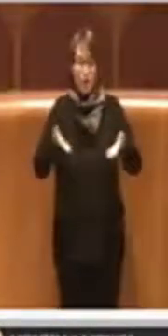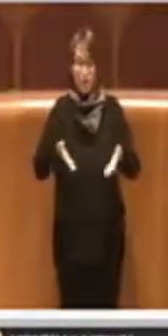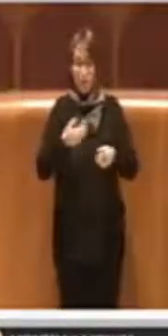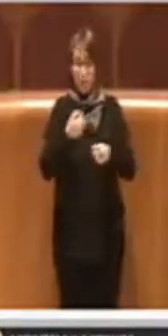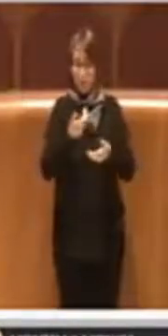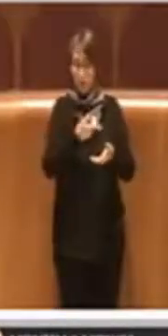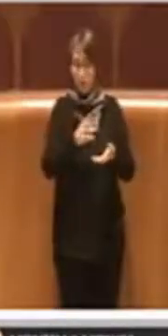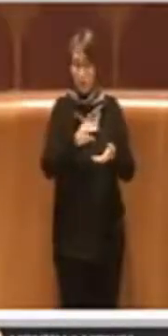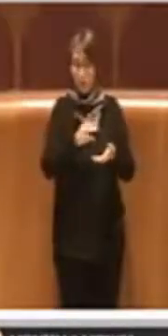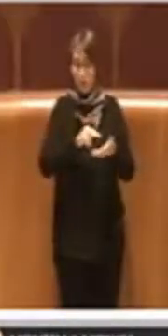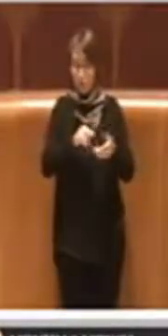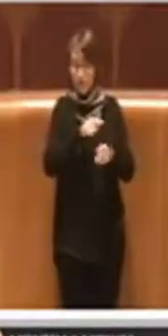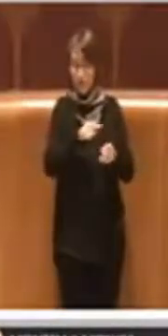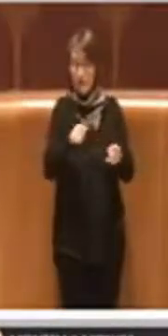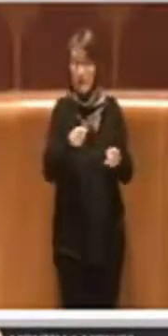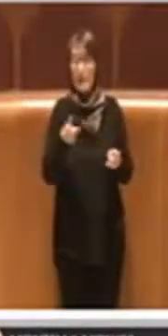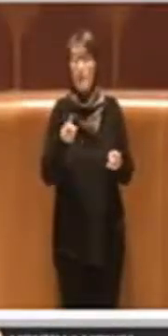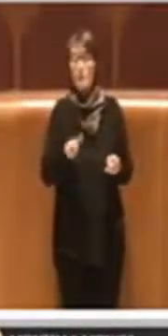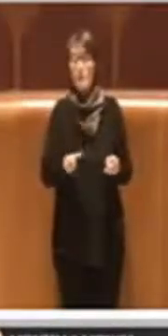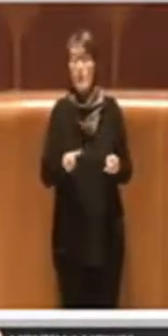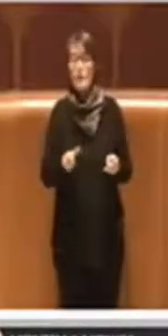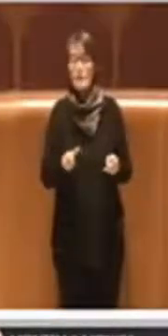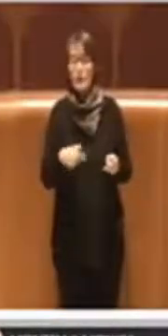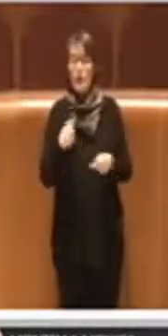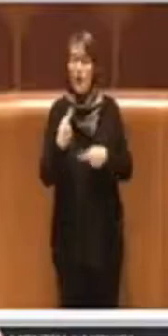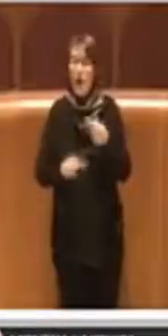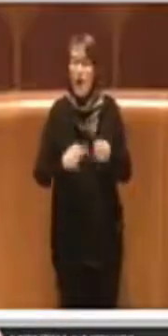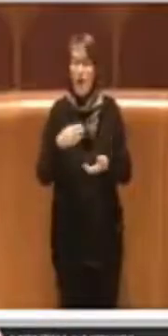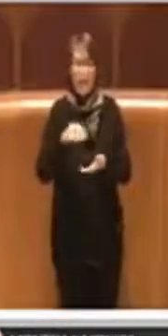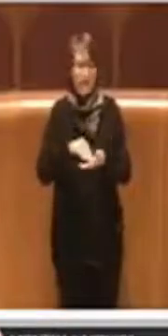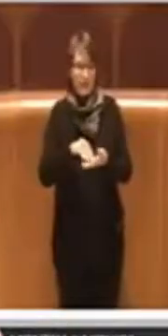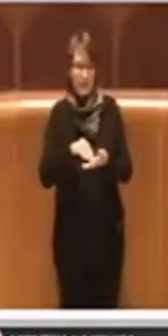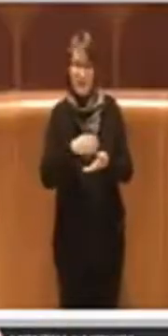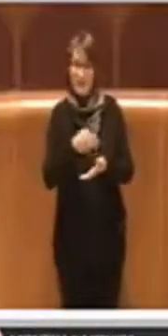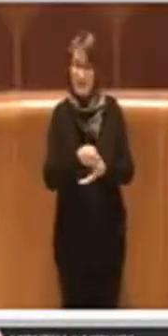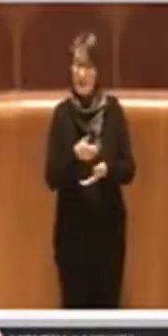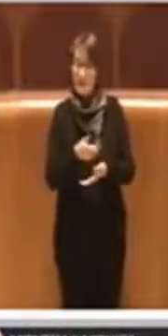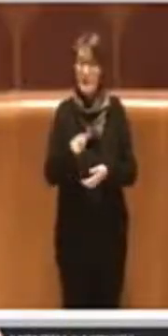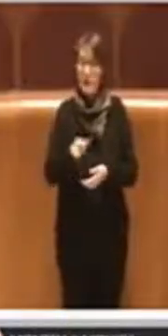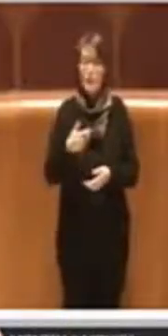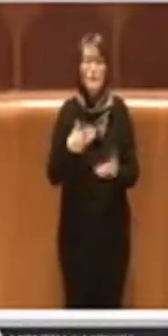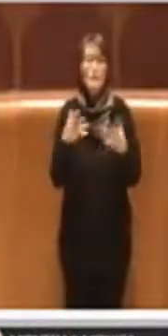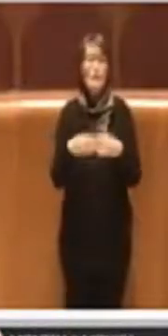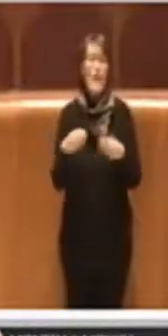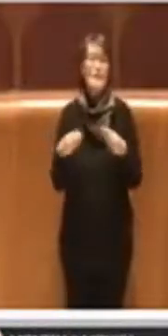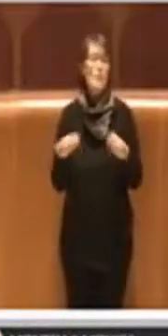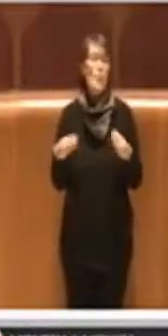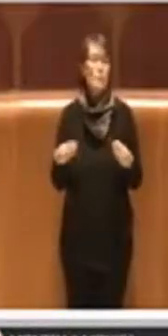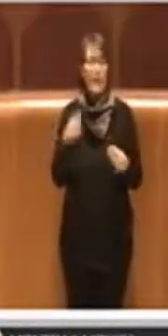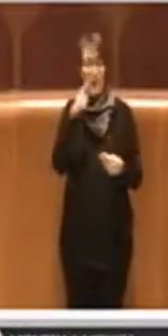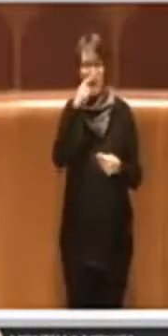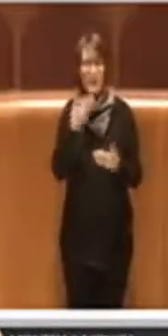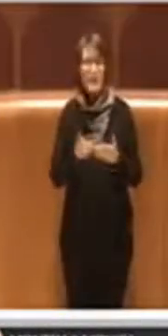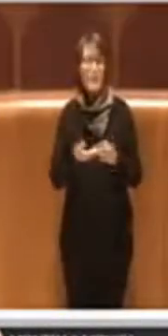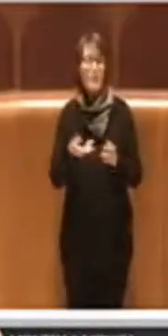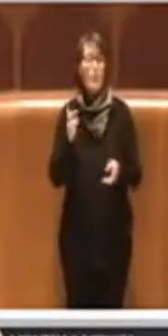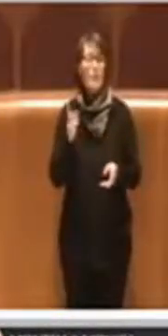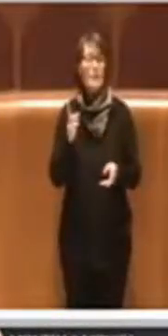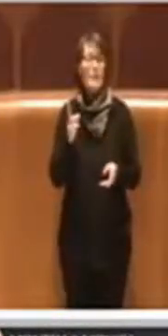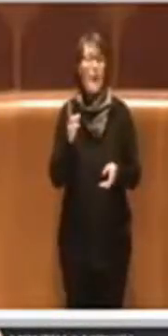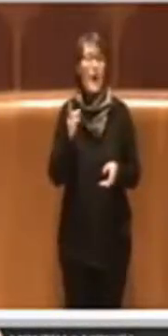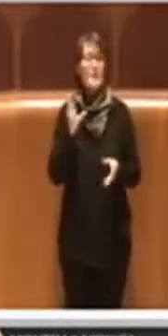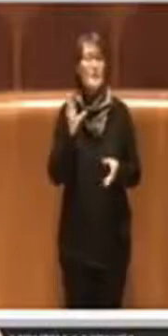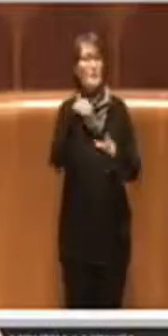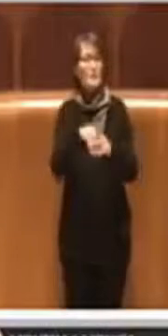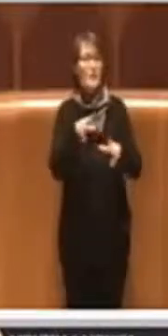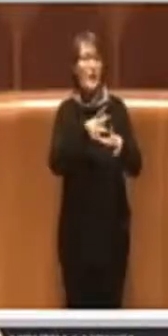purtroppo viene effettuato ancora in presenza, ma immagino perché hanno gli strumenti più adatti in